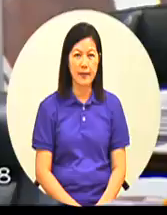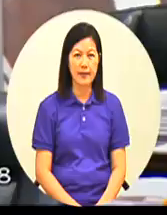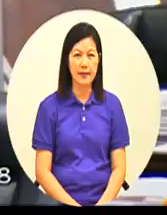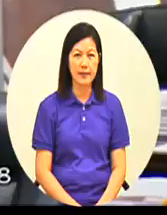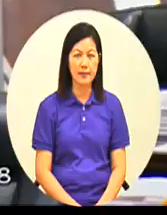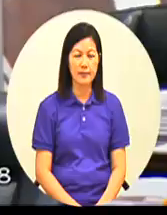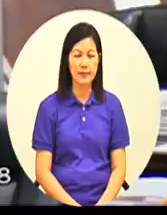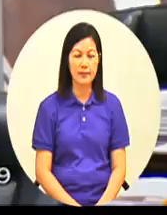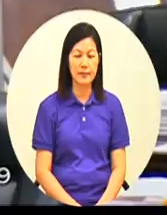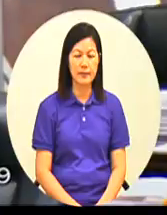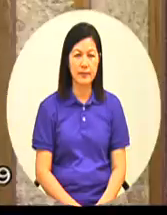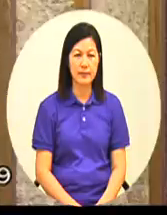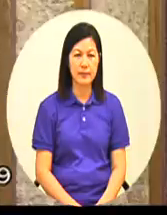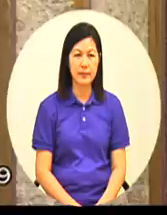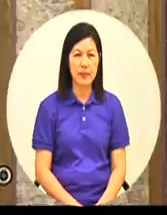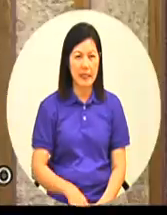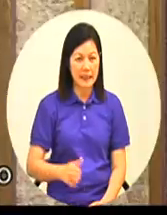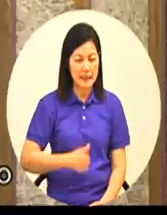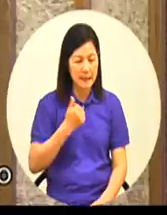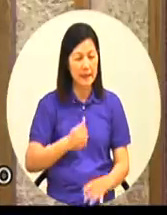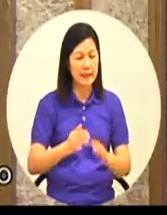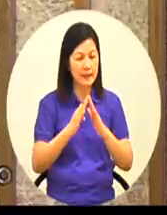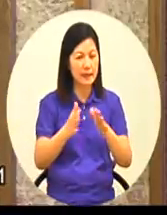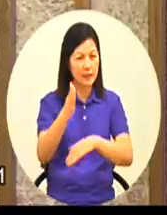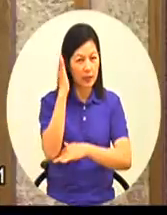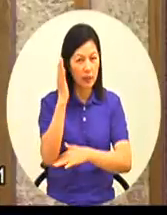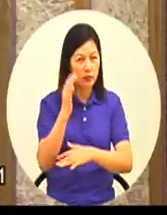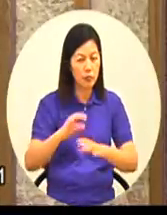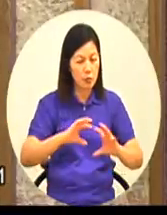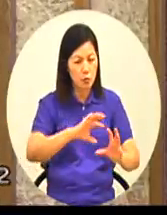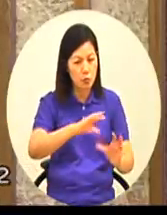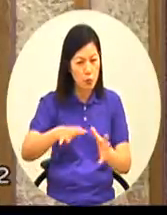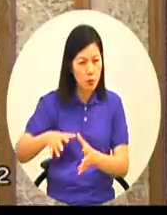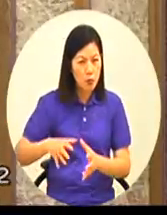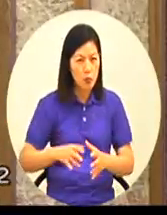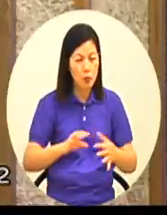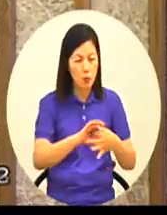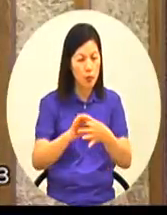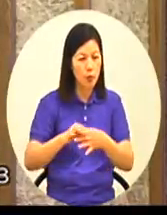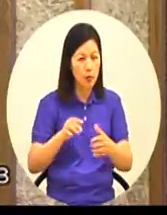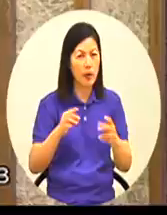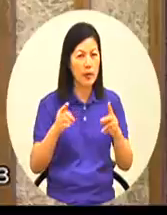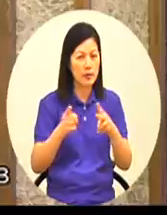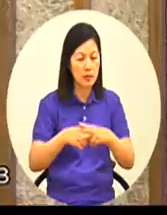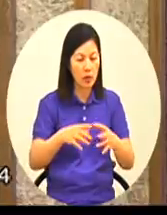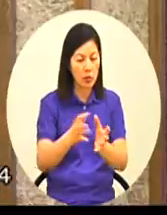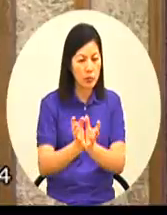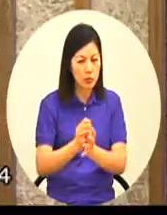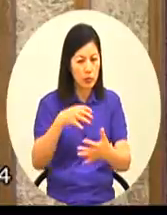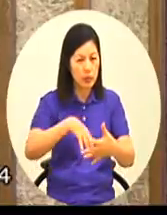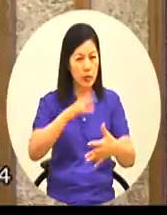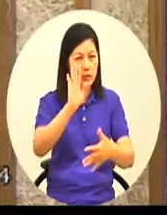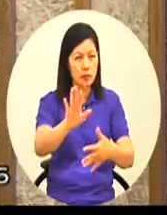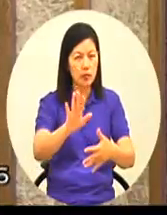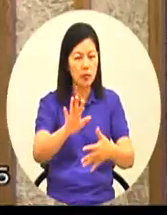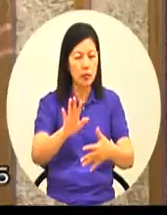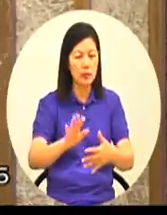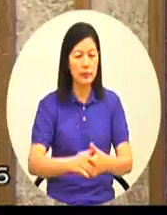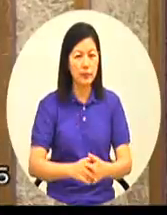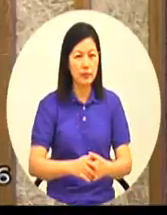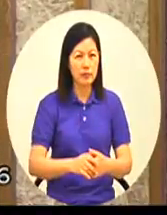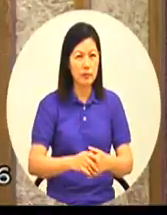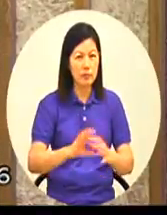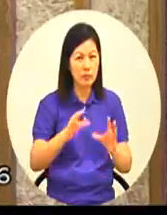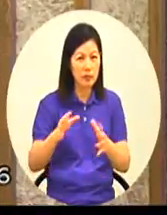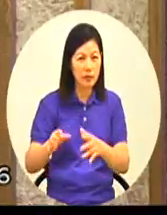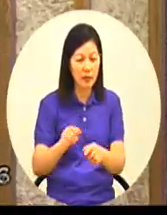这个我可以跟议员做报告。事实上，我们市府有成立国际关系小组，里面包括我们有各国籍的代的，像我们尽量纳入